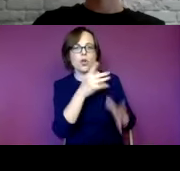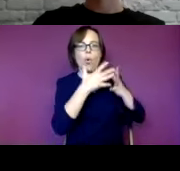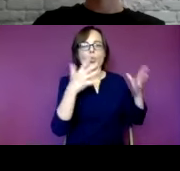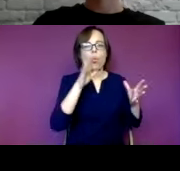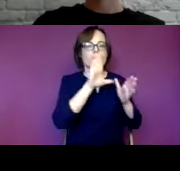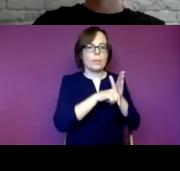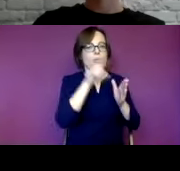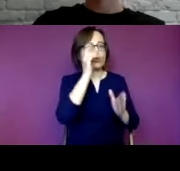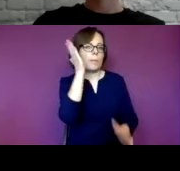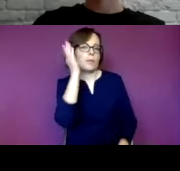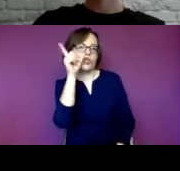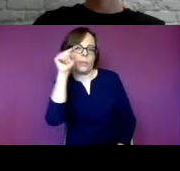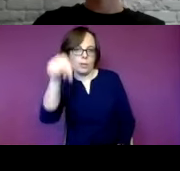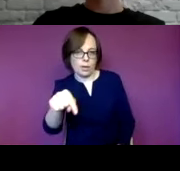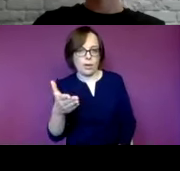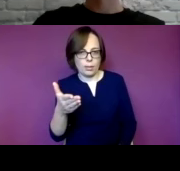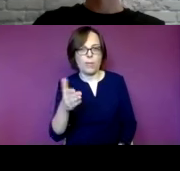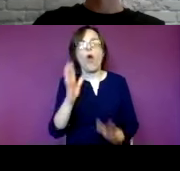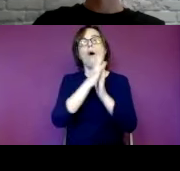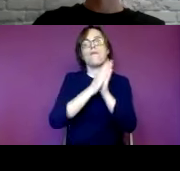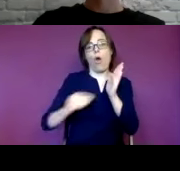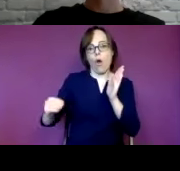dalszym ciągu formalnie nazywa się to wsią